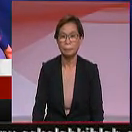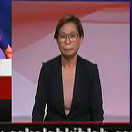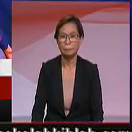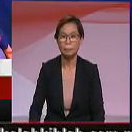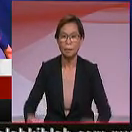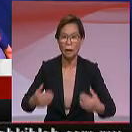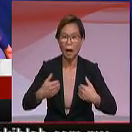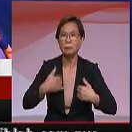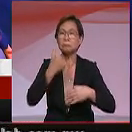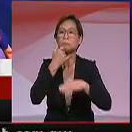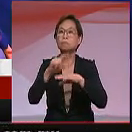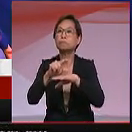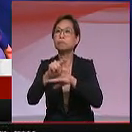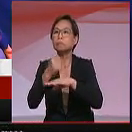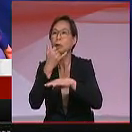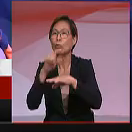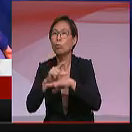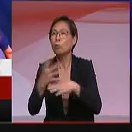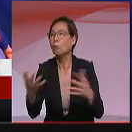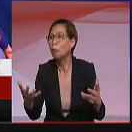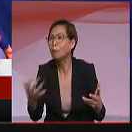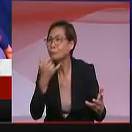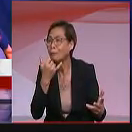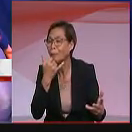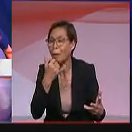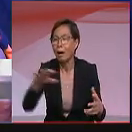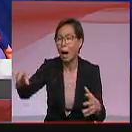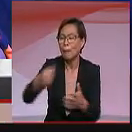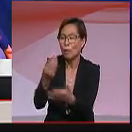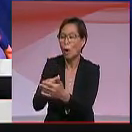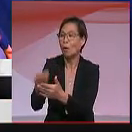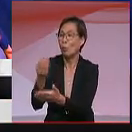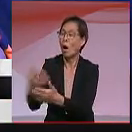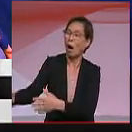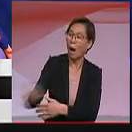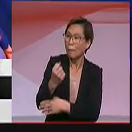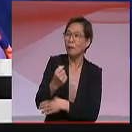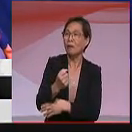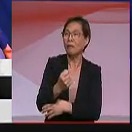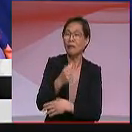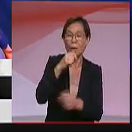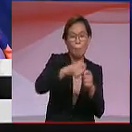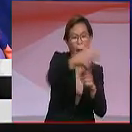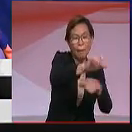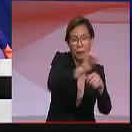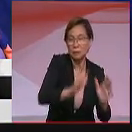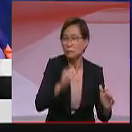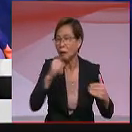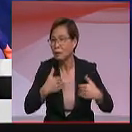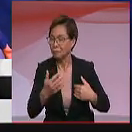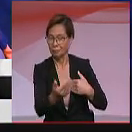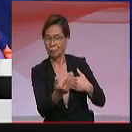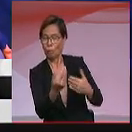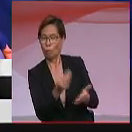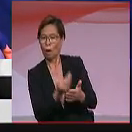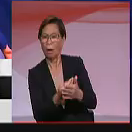Kalau ada yang abuse, ambil duit tapi tak bayar pekerja, mungkin dia kena pulangkan. Ada juga macam-macam alasan. Kadang-kadang ada juga